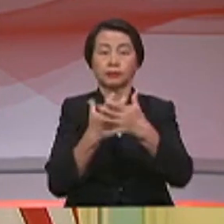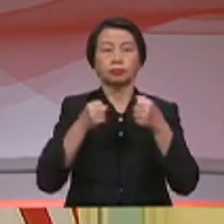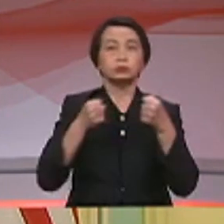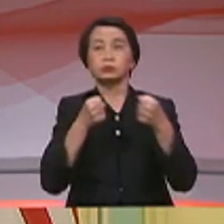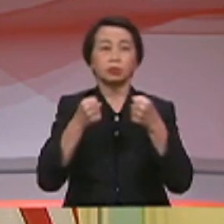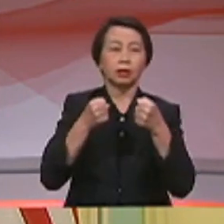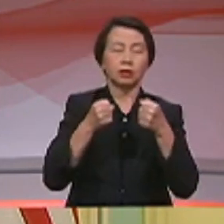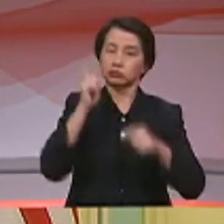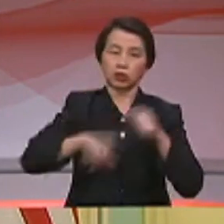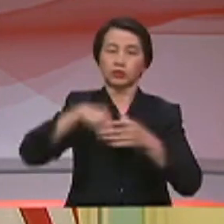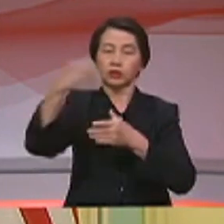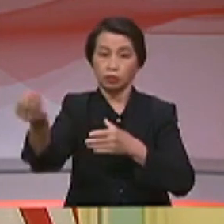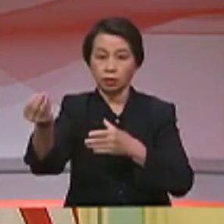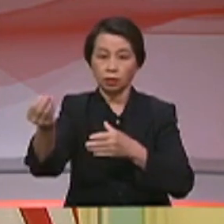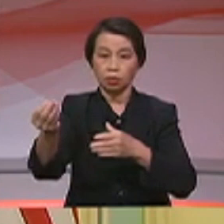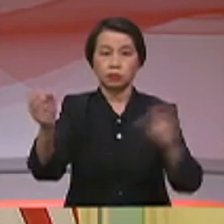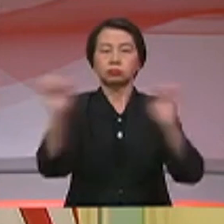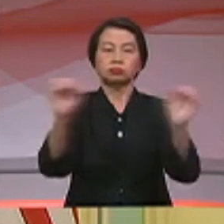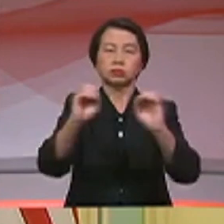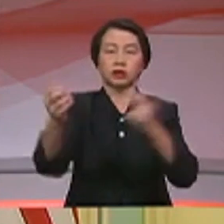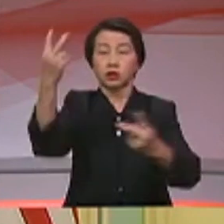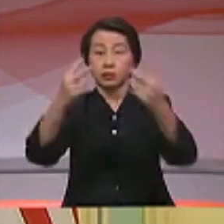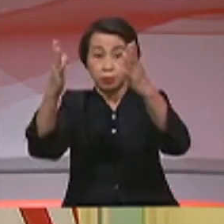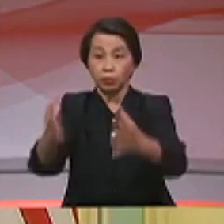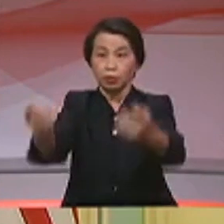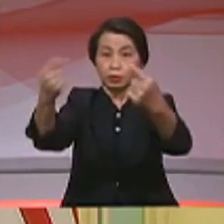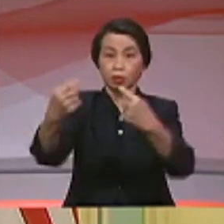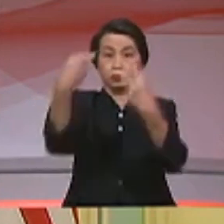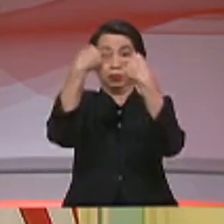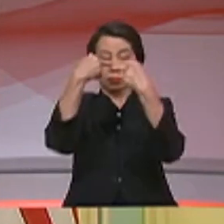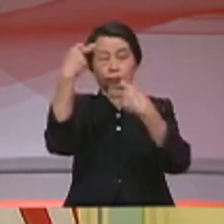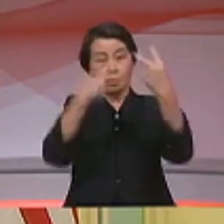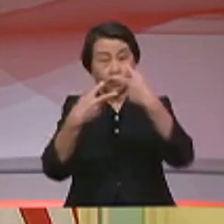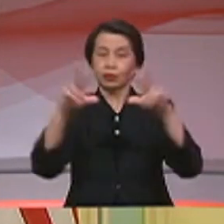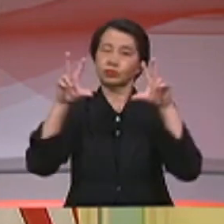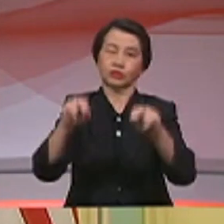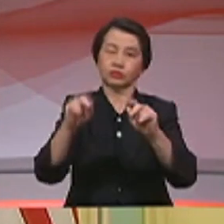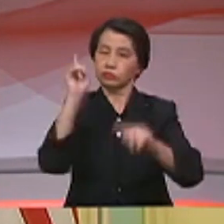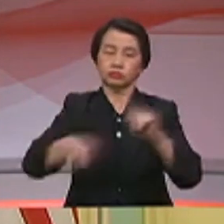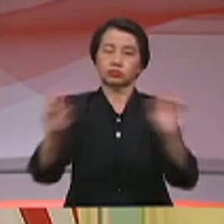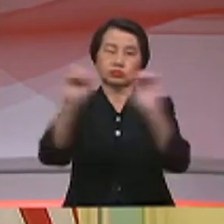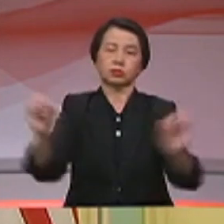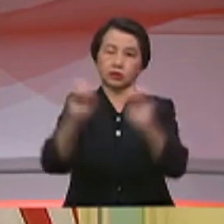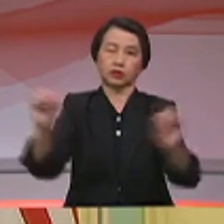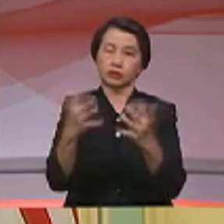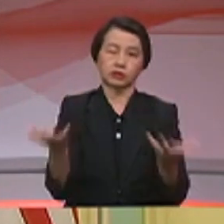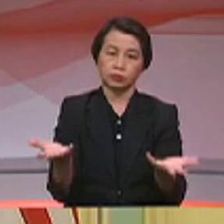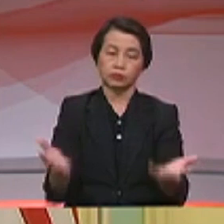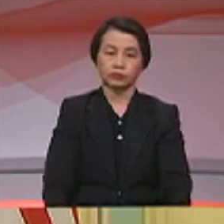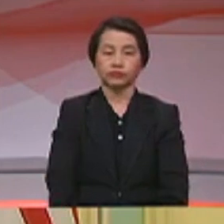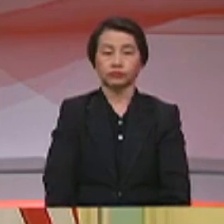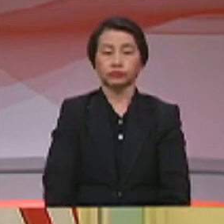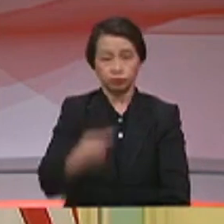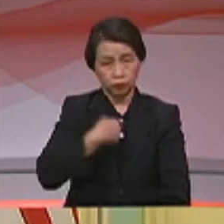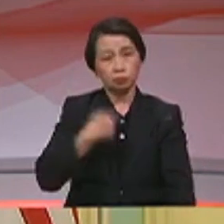tidak dibenarkan keluar dan tidak ada pengunjung daripada luar untuk masuk ke kawasan penjara. Saya